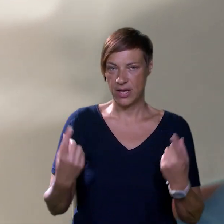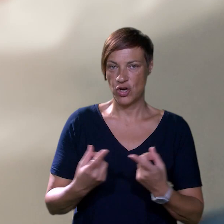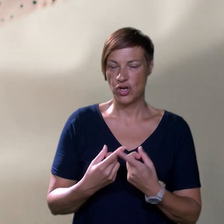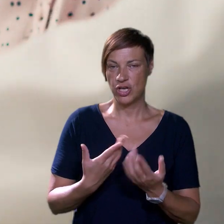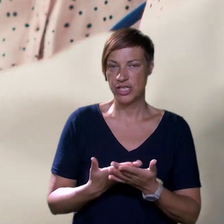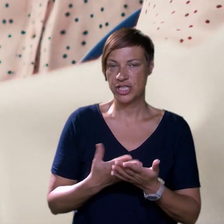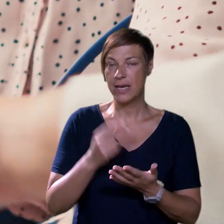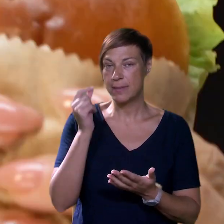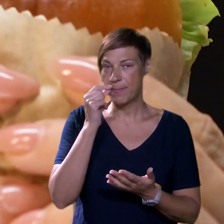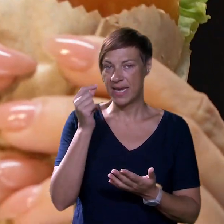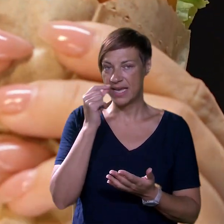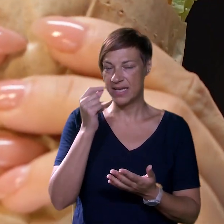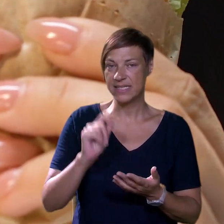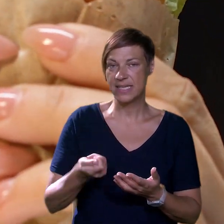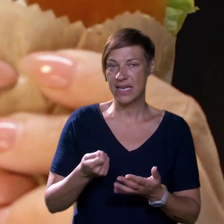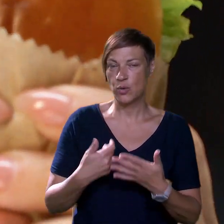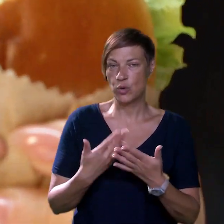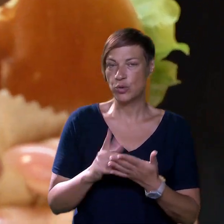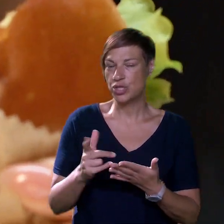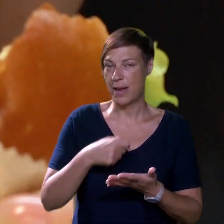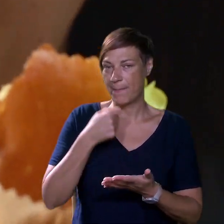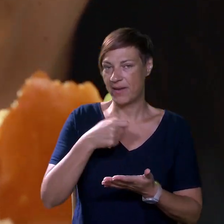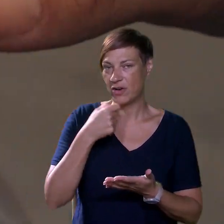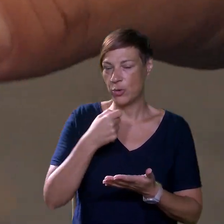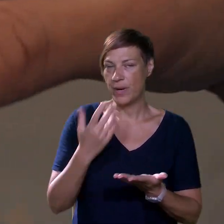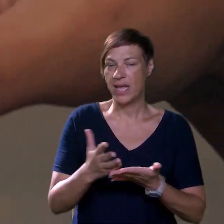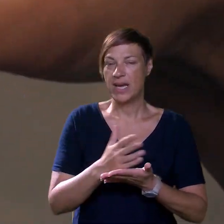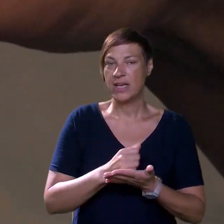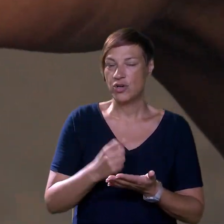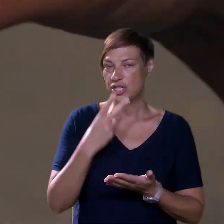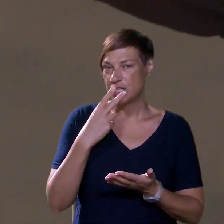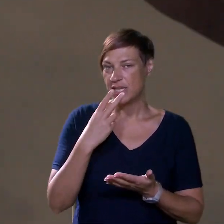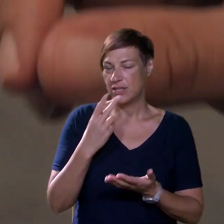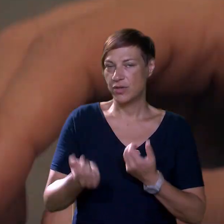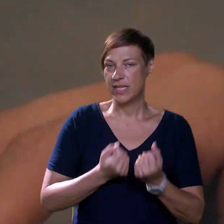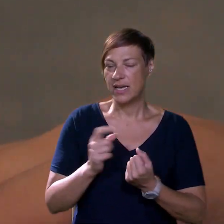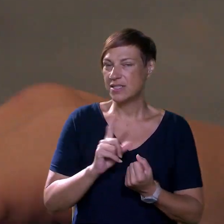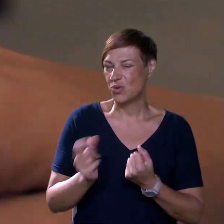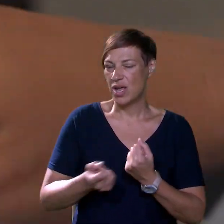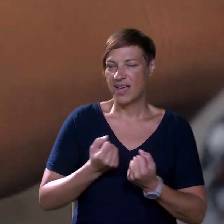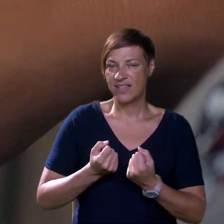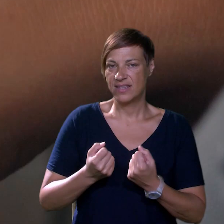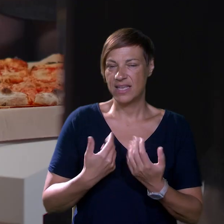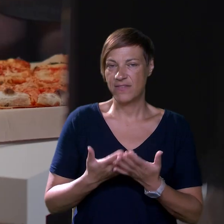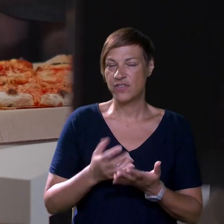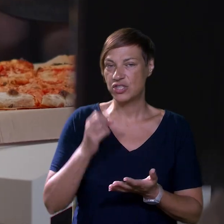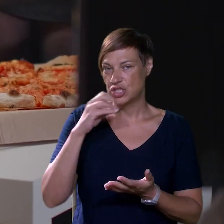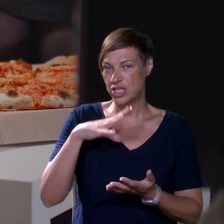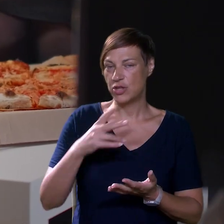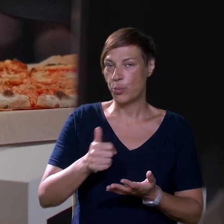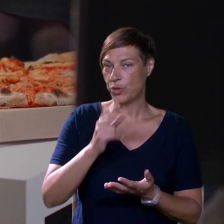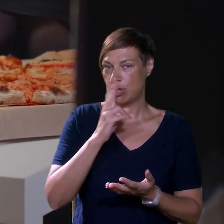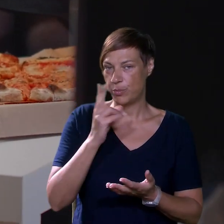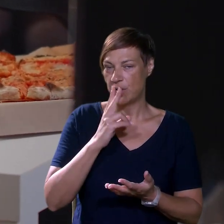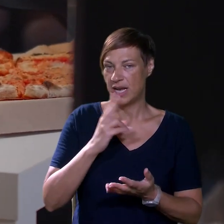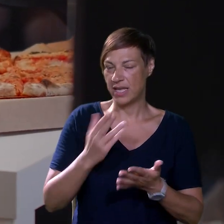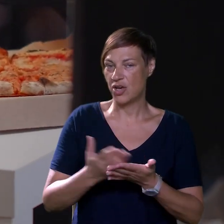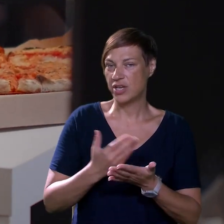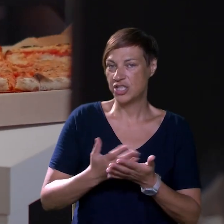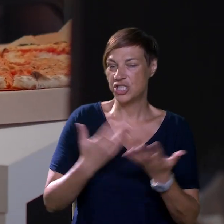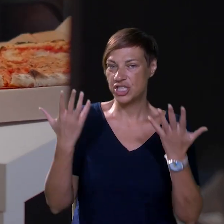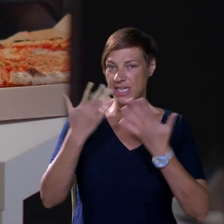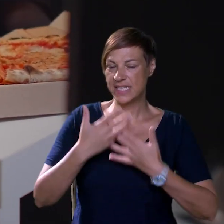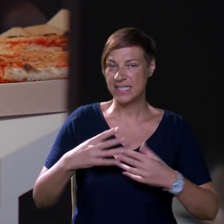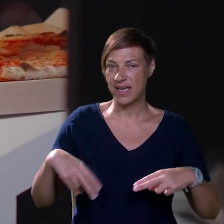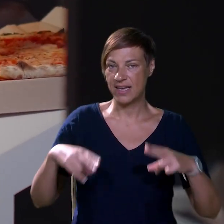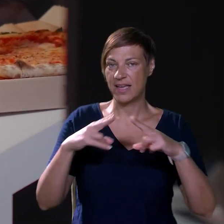okolišnih čimbenika rizika, uključujući nepravilnu prehranu, korištenje duhana, tjelesnu neaktivnost, štetnu upotrebu alkohola, onečišćenje